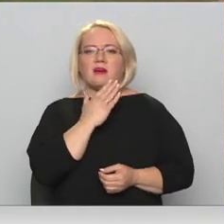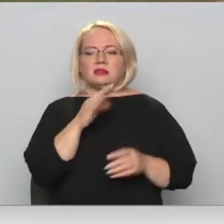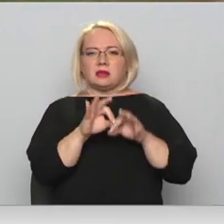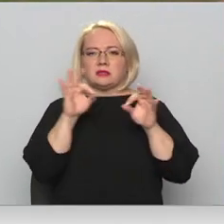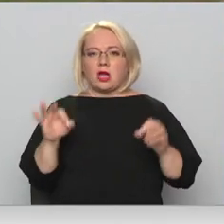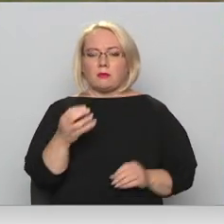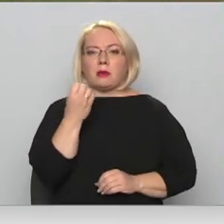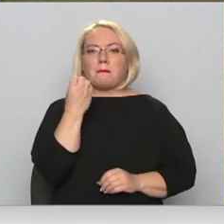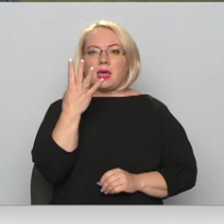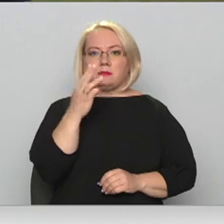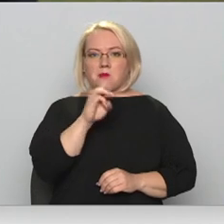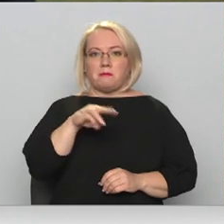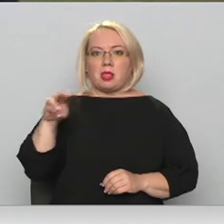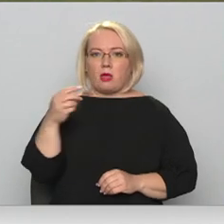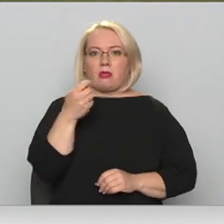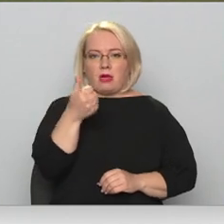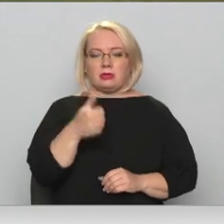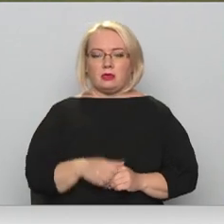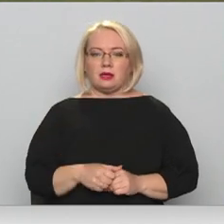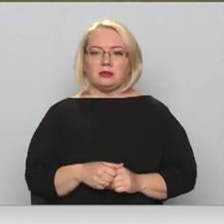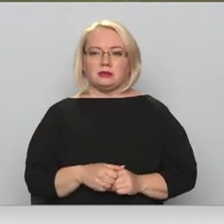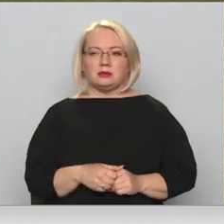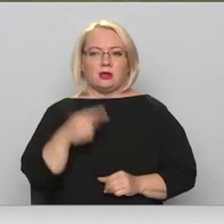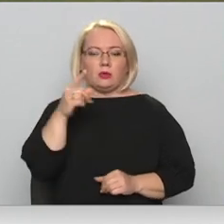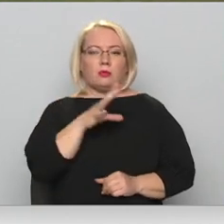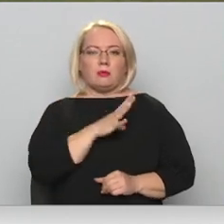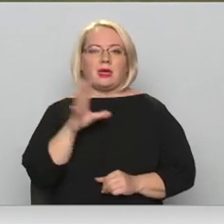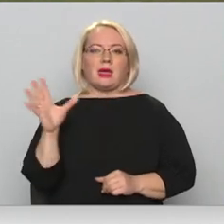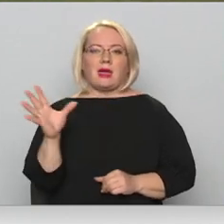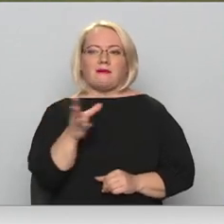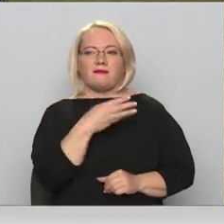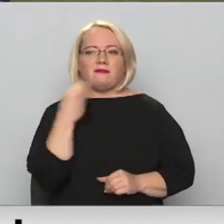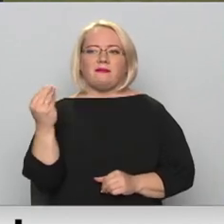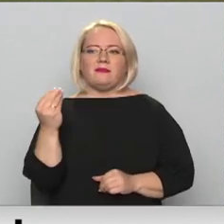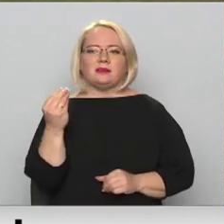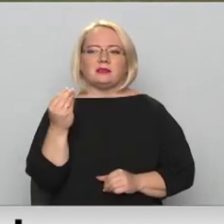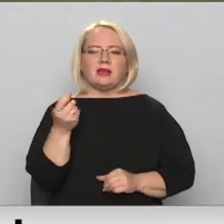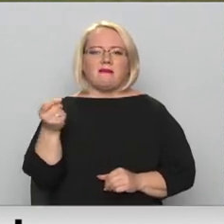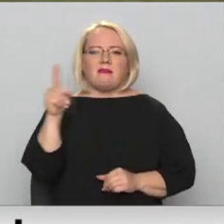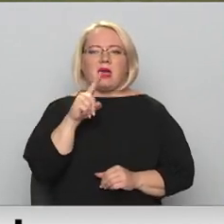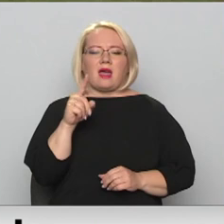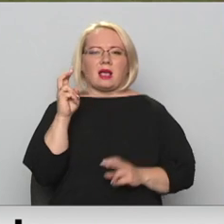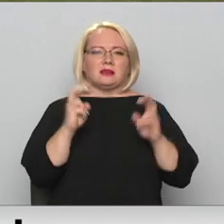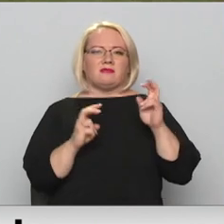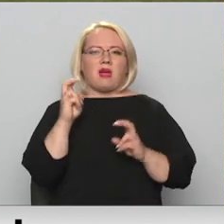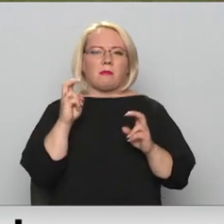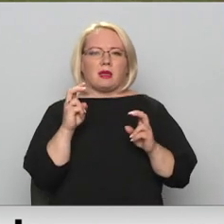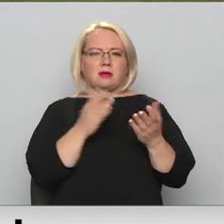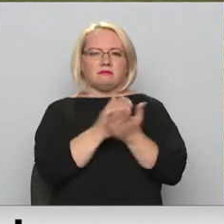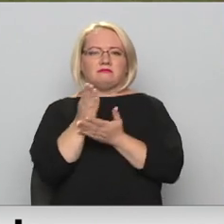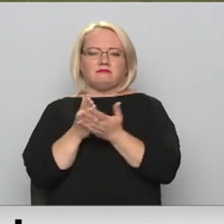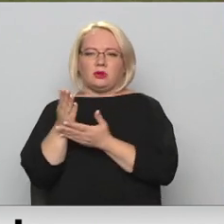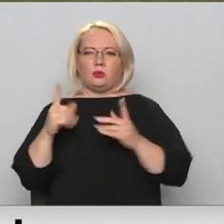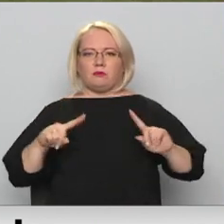15 miljoni gandrīz. Tā kā, un tur bija visā vairākās fabrikās esmu piedalījies, kur aiztur